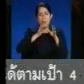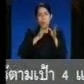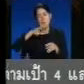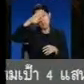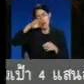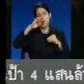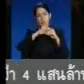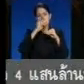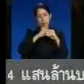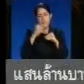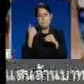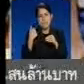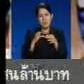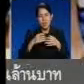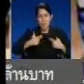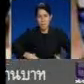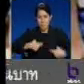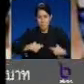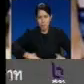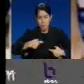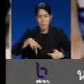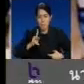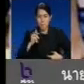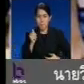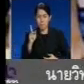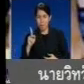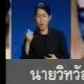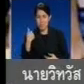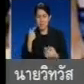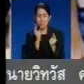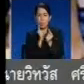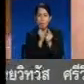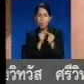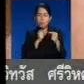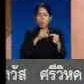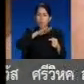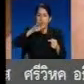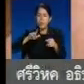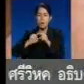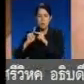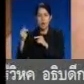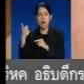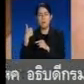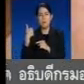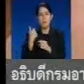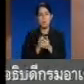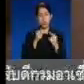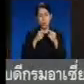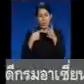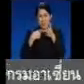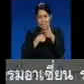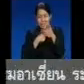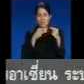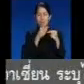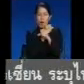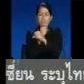าจจะลามเข้าปอดทำให้เกิดปอดบวมพบโรคนี้ได้ในทุกวัยการฉีดวัคซีนเป็นวิธีป้องกันที่ดีที่สุด